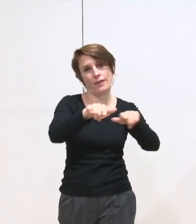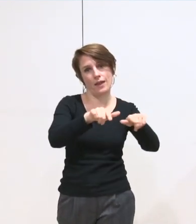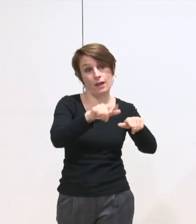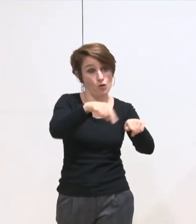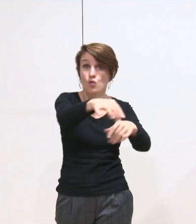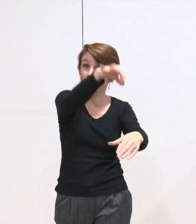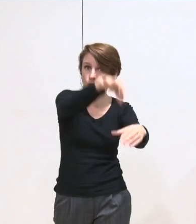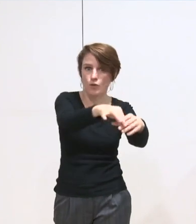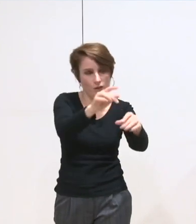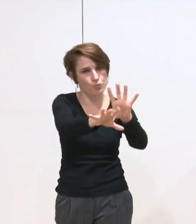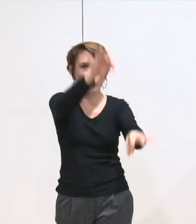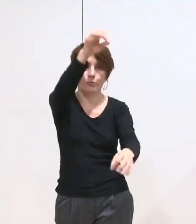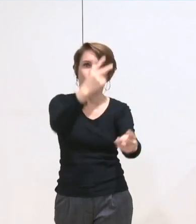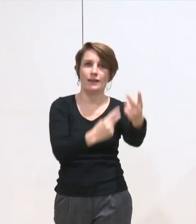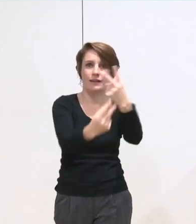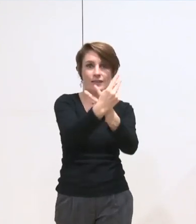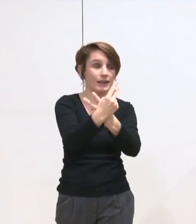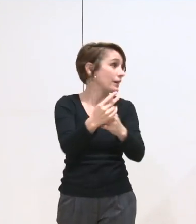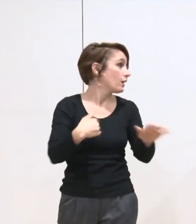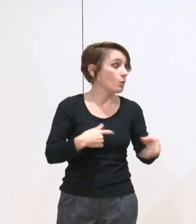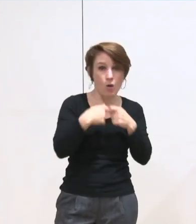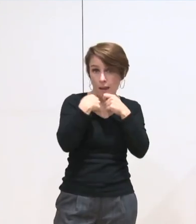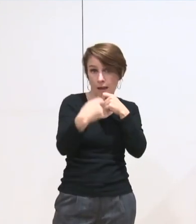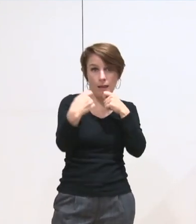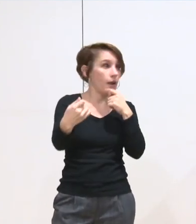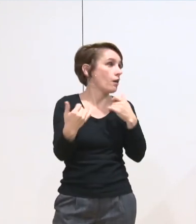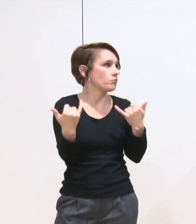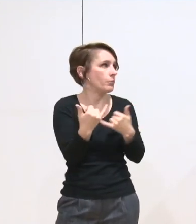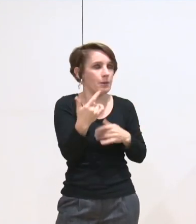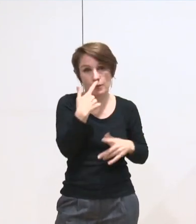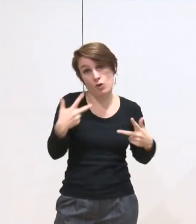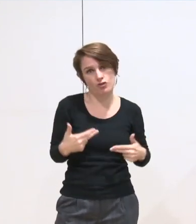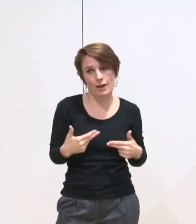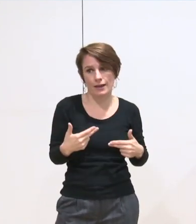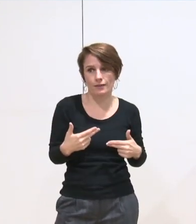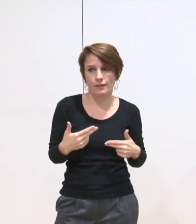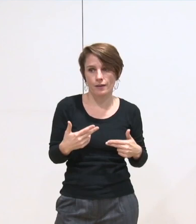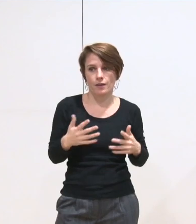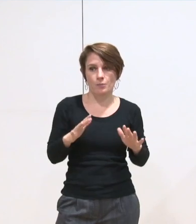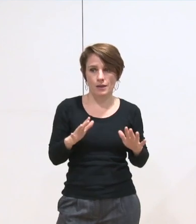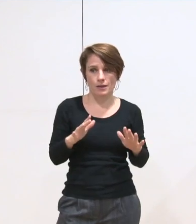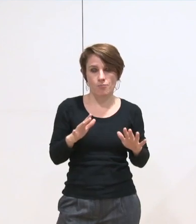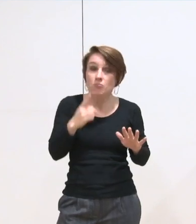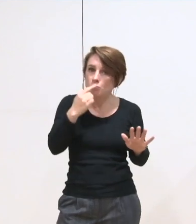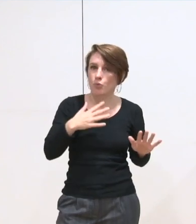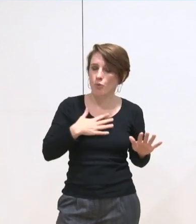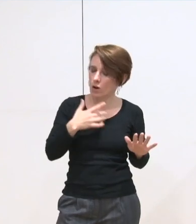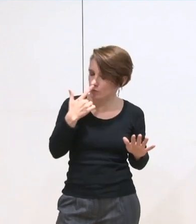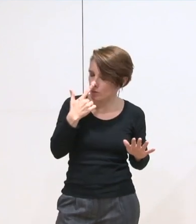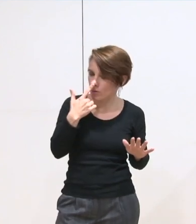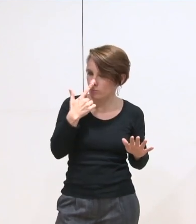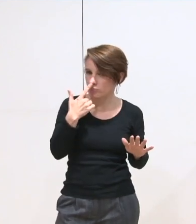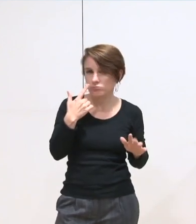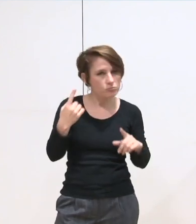les représenterait. Je m'arrête parce que malheureusement j'ai été trop longue, mais je crois que parfois s'arrêter quelques instants sur des enjeux qui